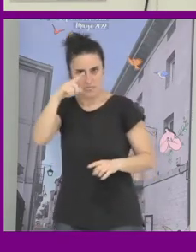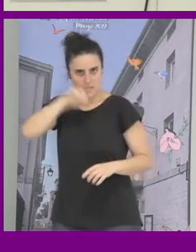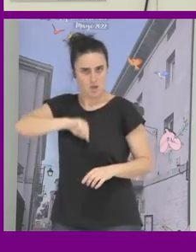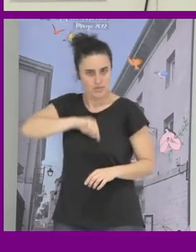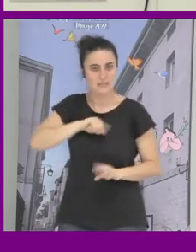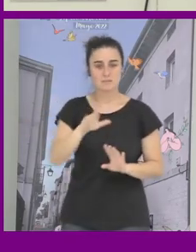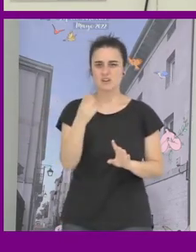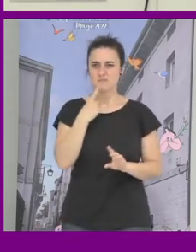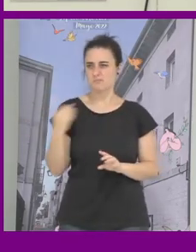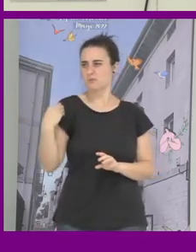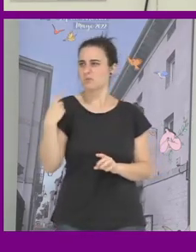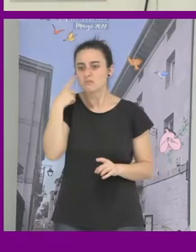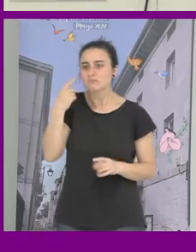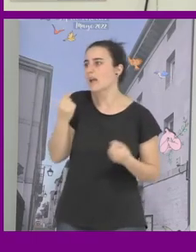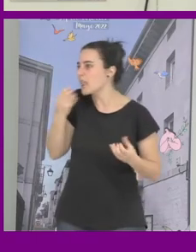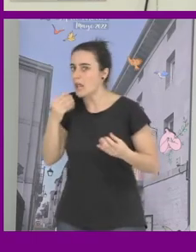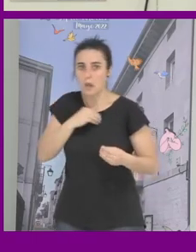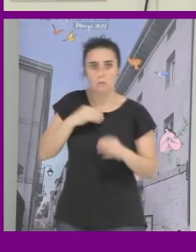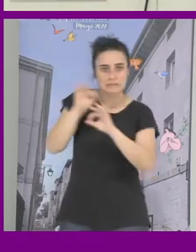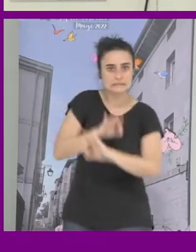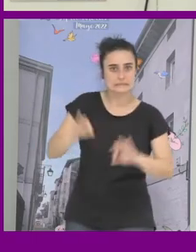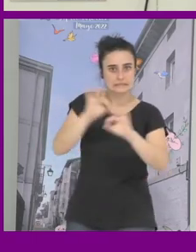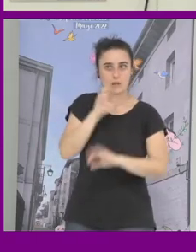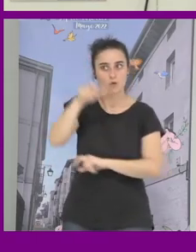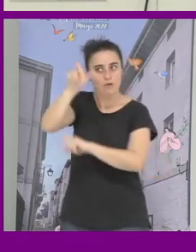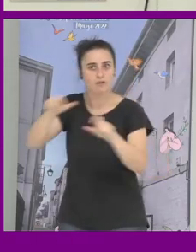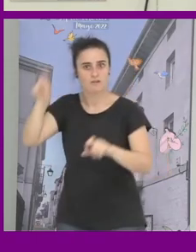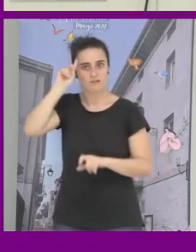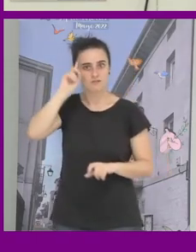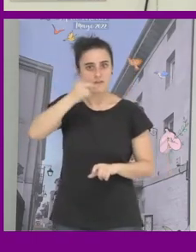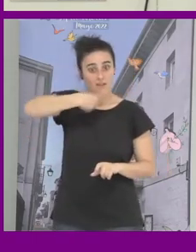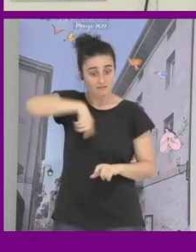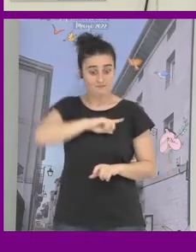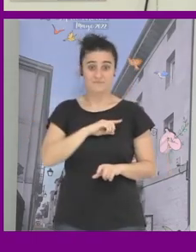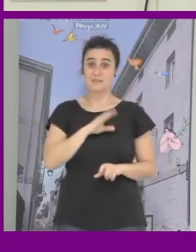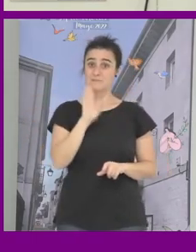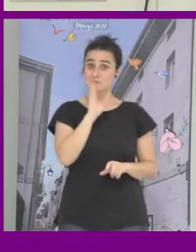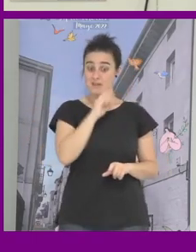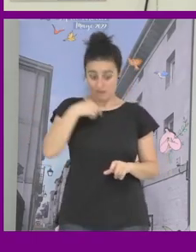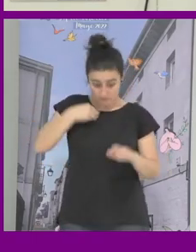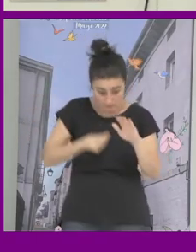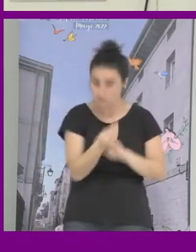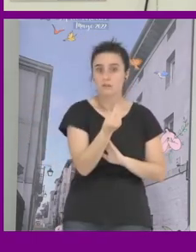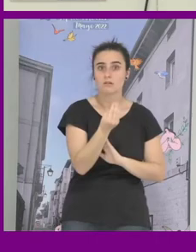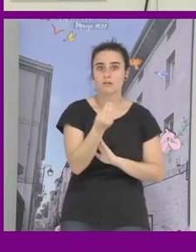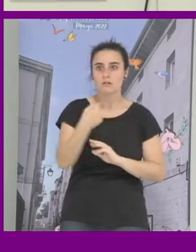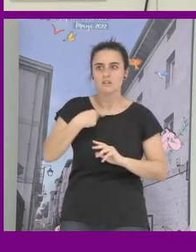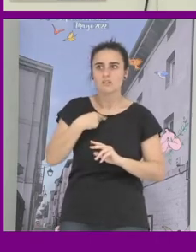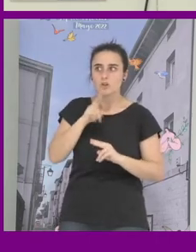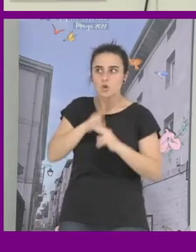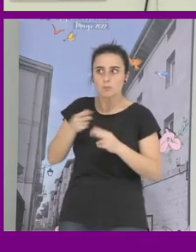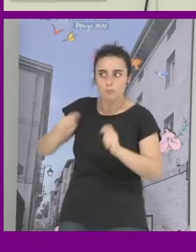inork ez zidan galdetzen zer moduz nengoen. Jendeak ez daki guri erditu ez diren amei nola deitu ere.